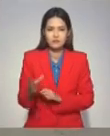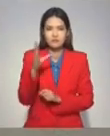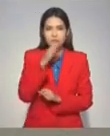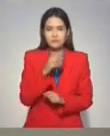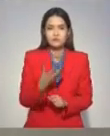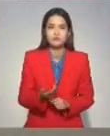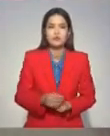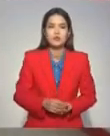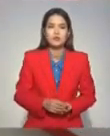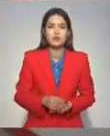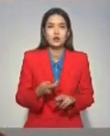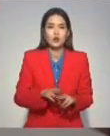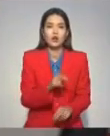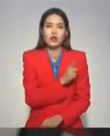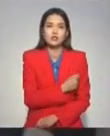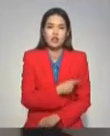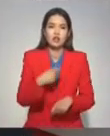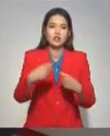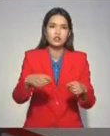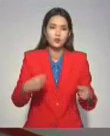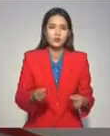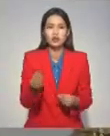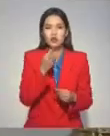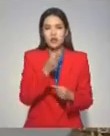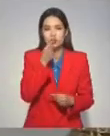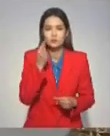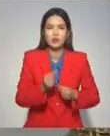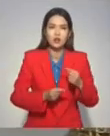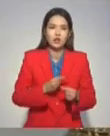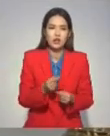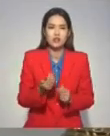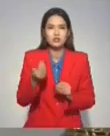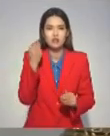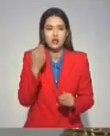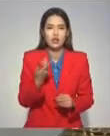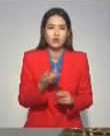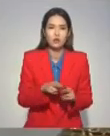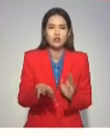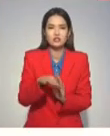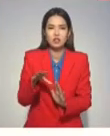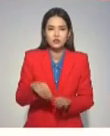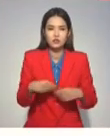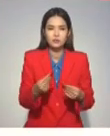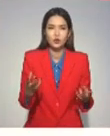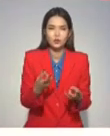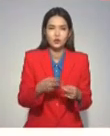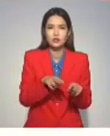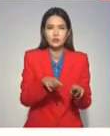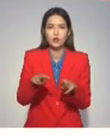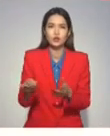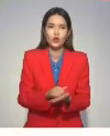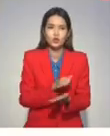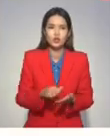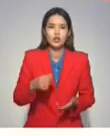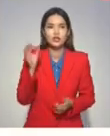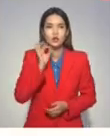дерматиттер. Санитариялық дәрігерлер сатушылар тамақ өнімдерін сатпас бұрын адал жеткізушілерді таңдауы керек екенін айтады. Бақылау құжаттары мен